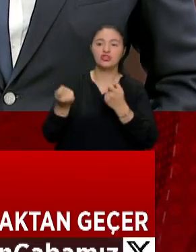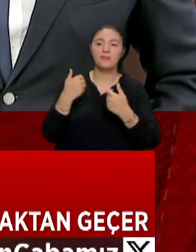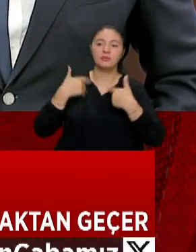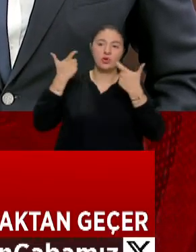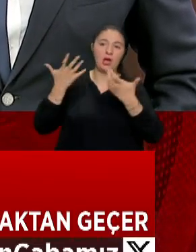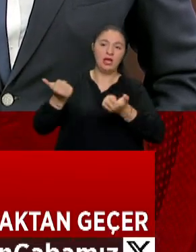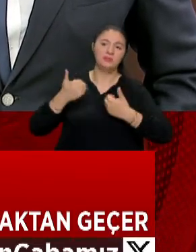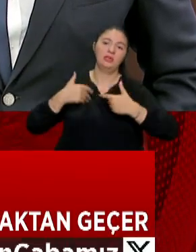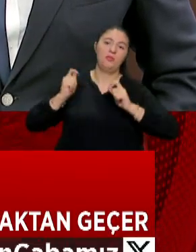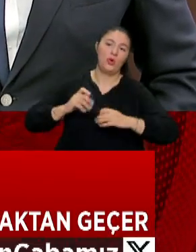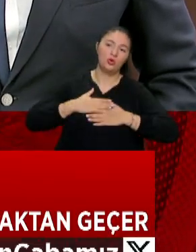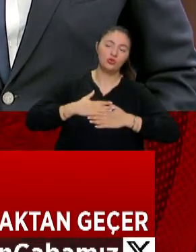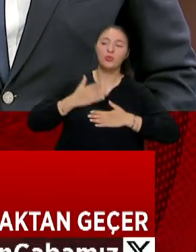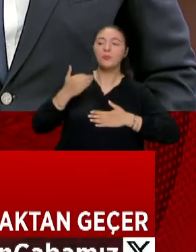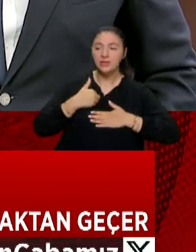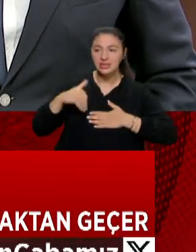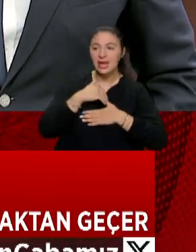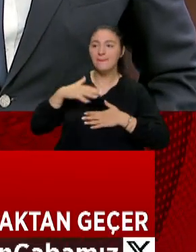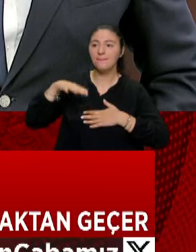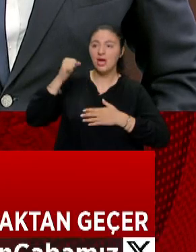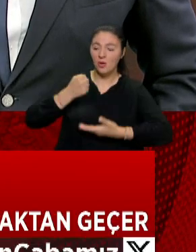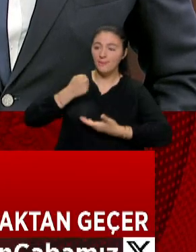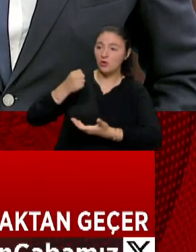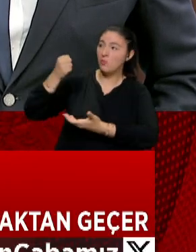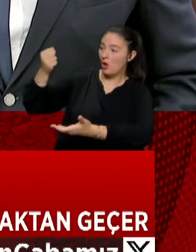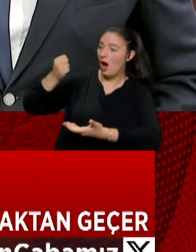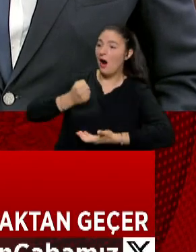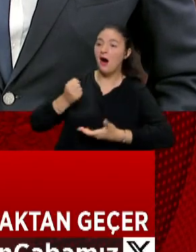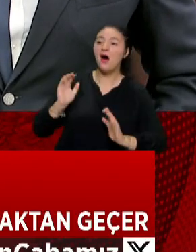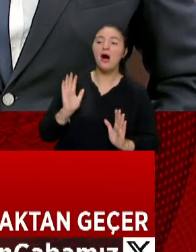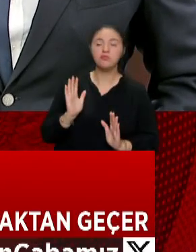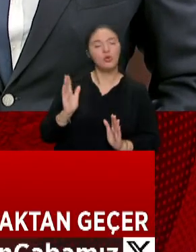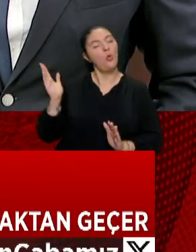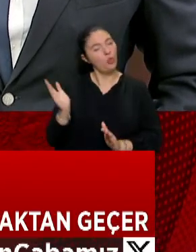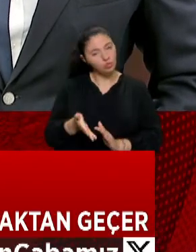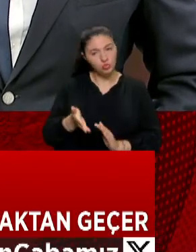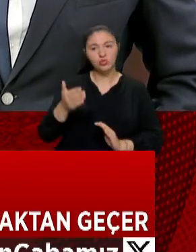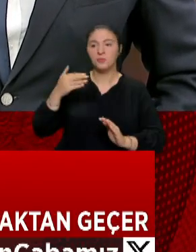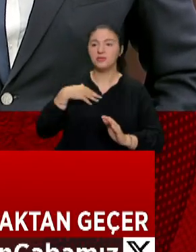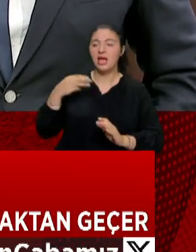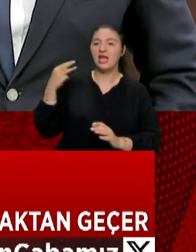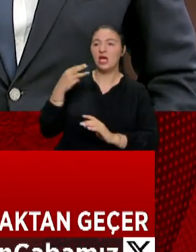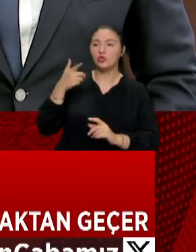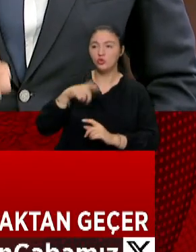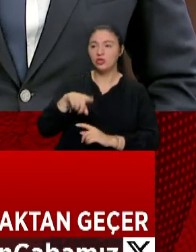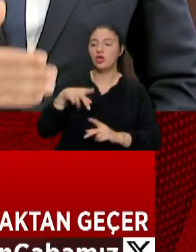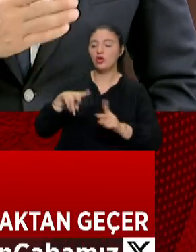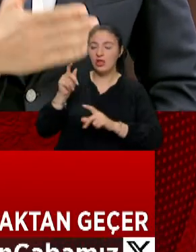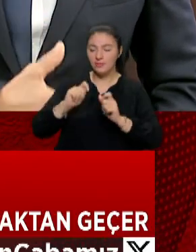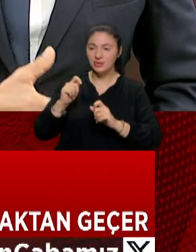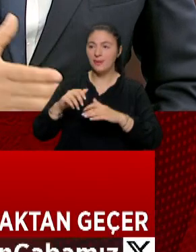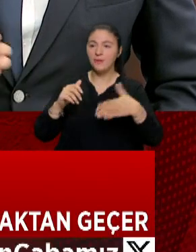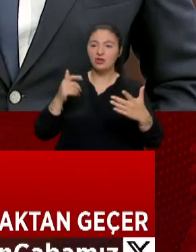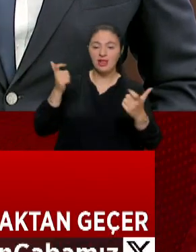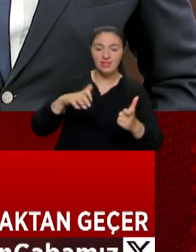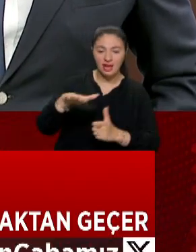biz üstlendik biz yapıyoruz yani bize Merkezi bütçeden böyle bir pay ayrılmamasına rağmen esenyurtluların işte yol yapımında